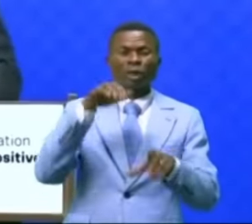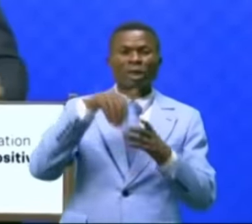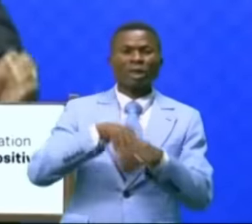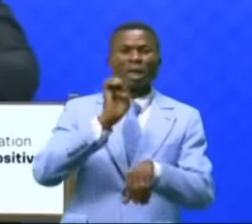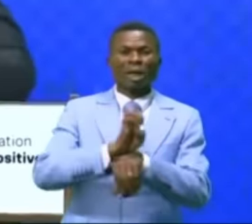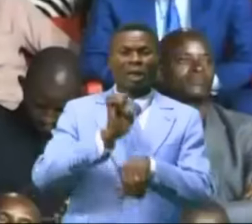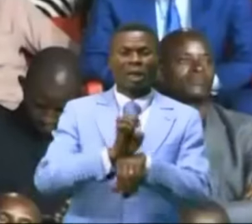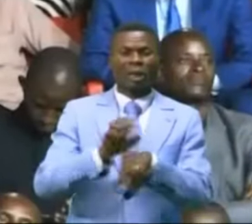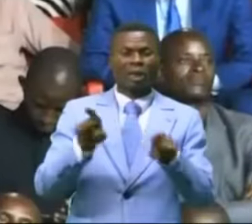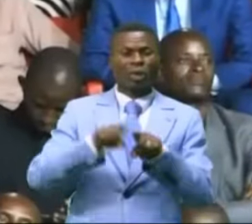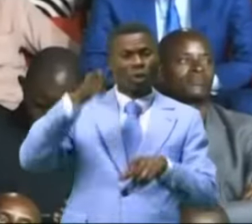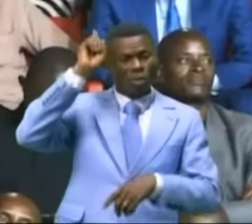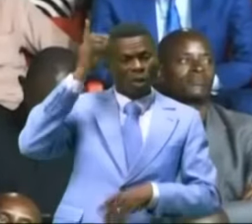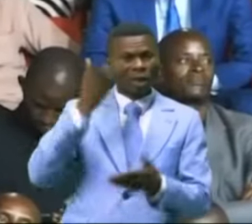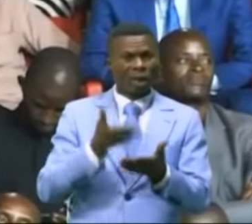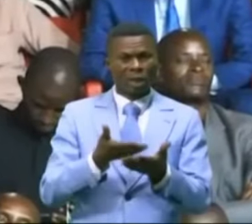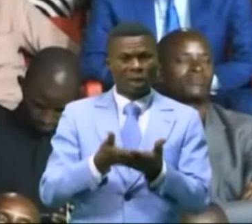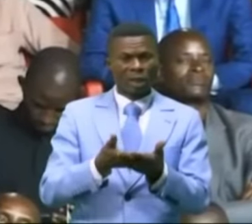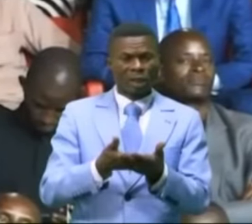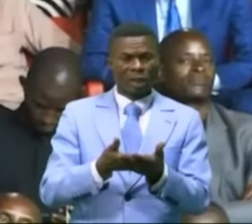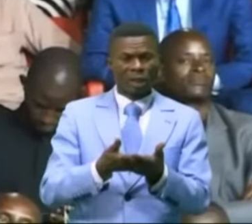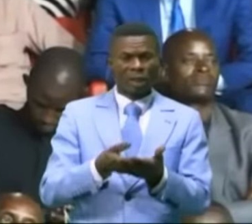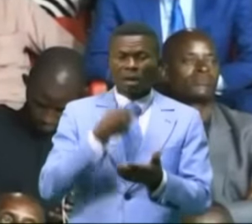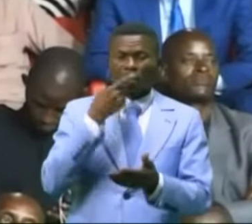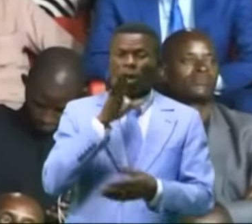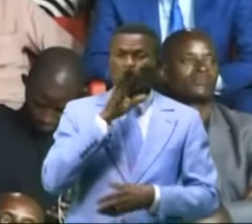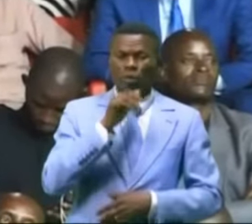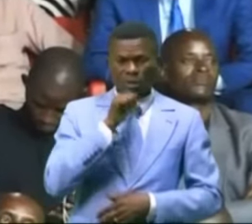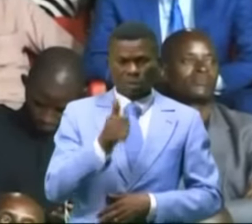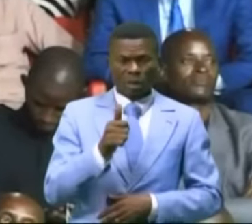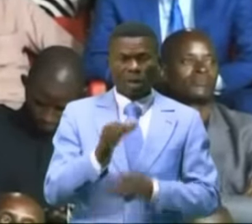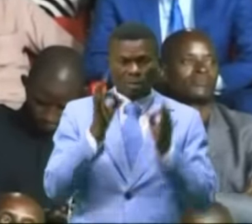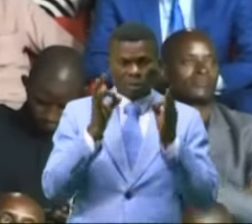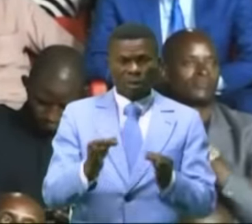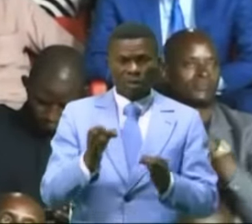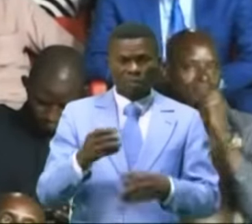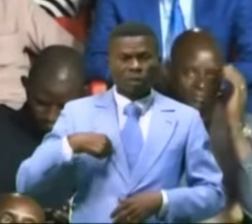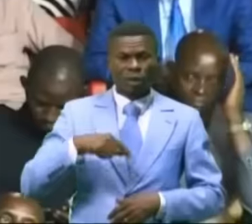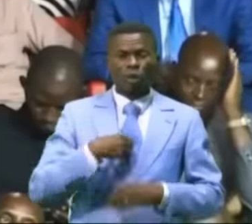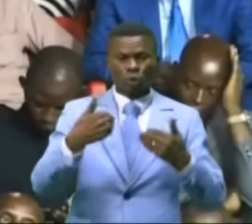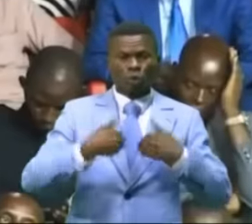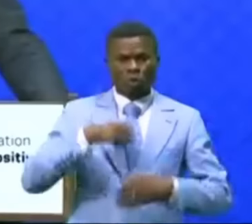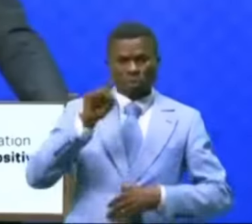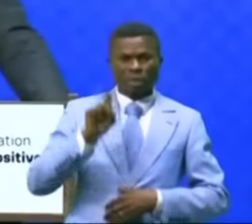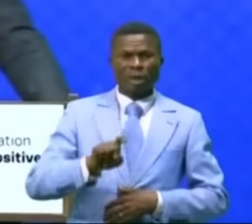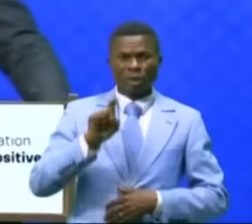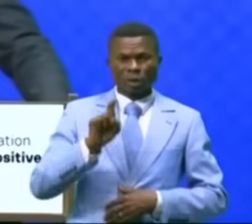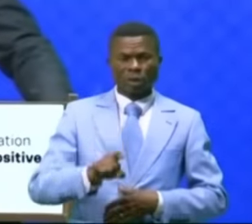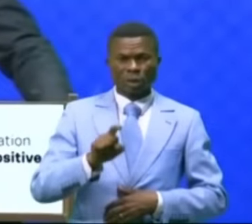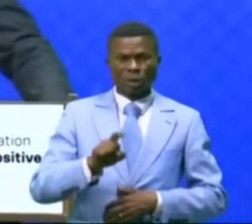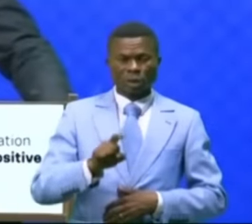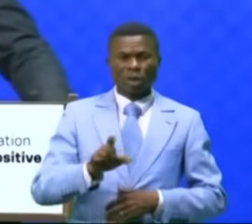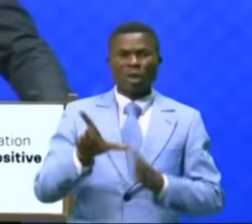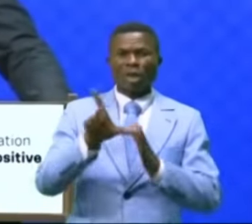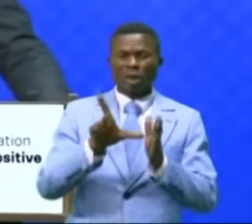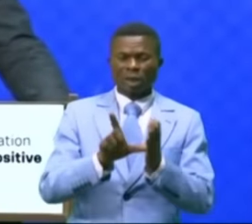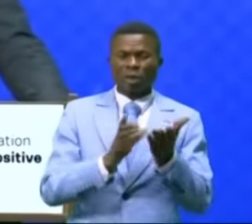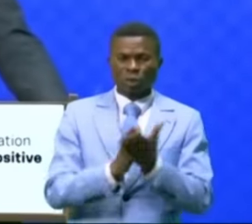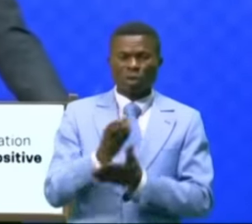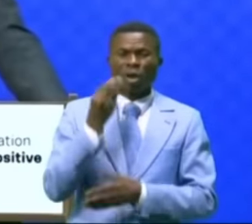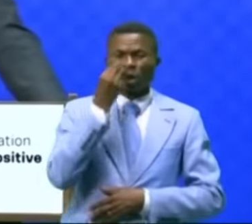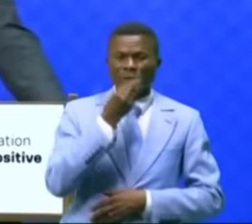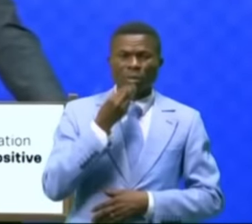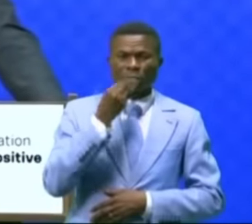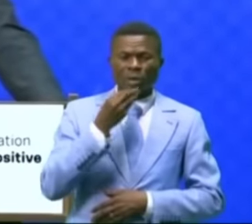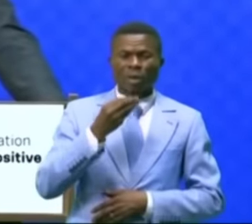entre guillemets, parce qu'il ne faut pas faire d'amalgame, et pour qui on a besoin de légitimer, parce que les mots